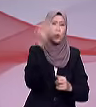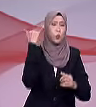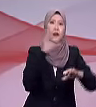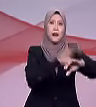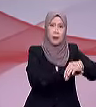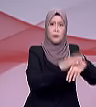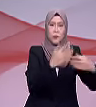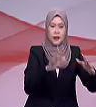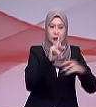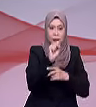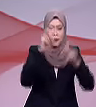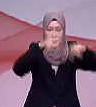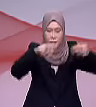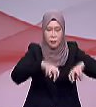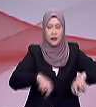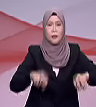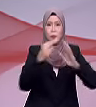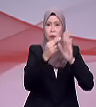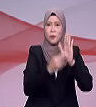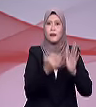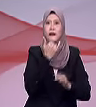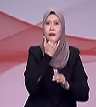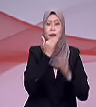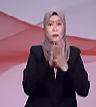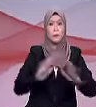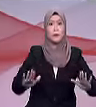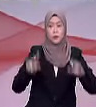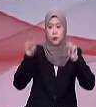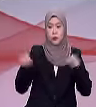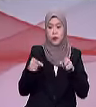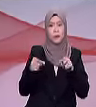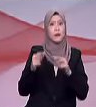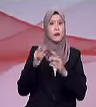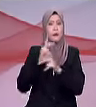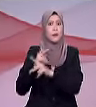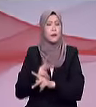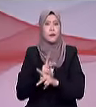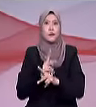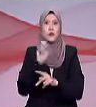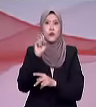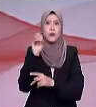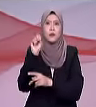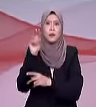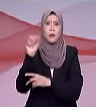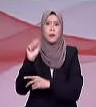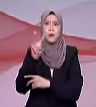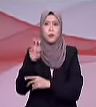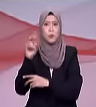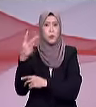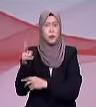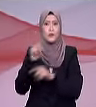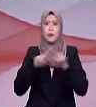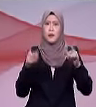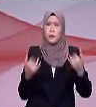berkaitan kesesatan dibawah undang-undang kesalahan keselamatan kurungan langkah-langkah sosma 2012 bagaimanapun